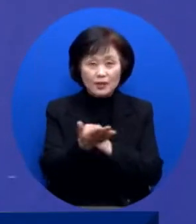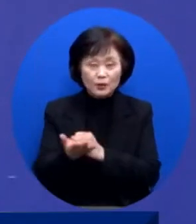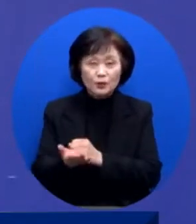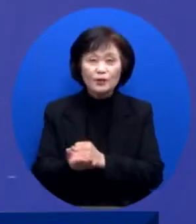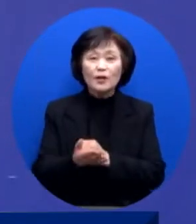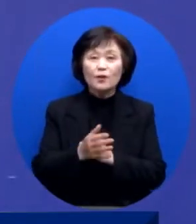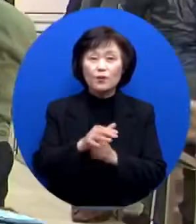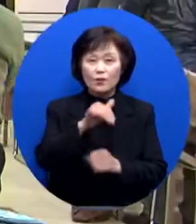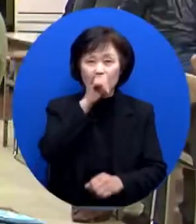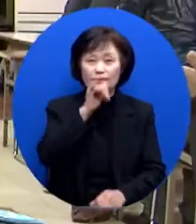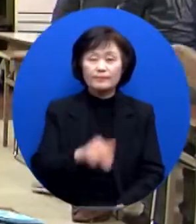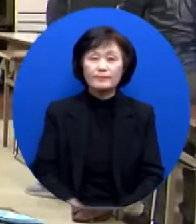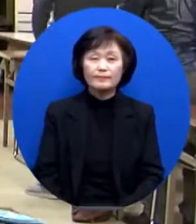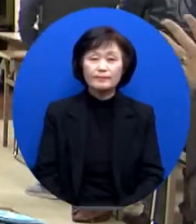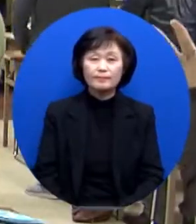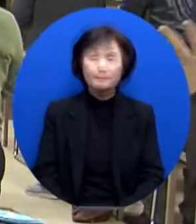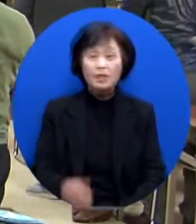기자입니다.